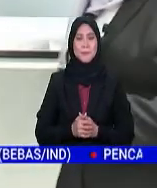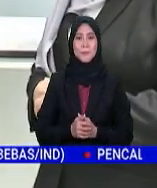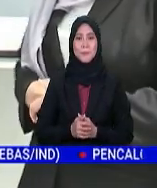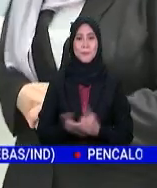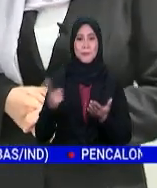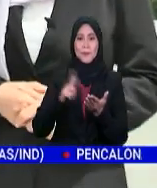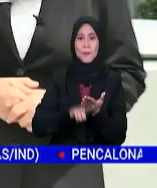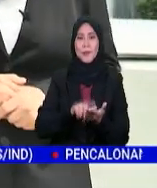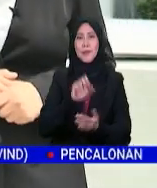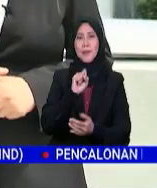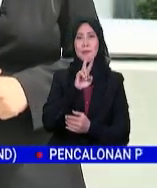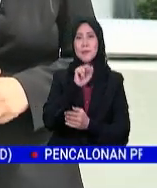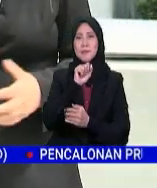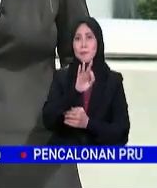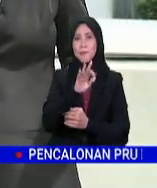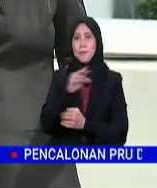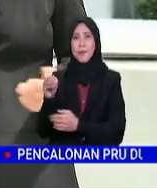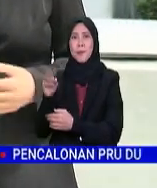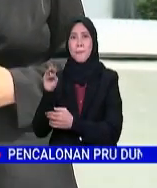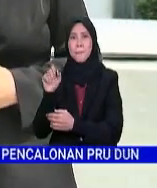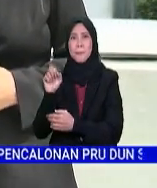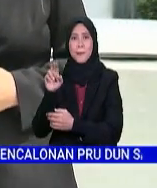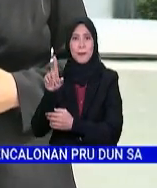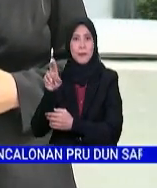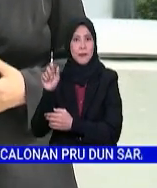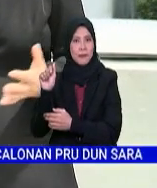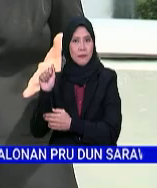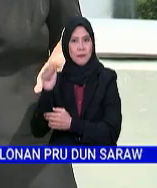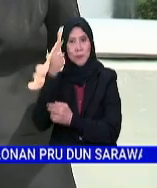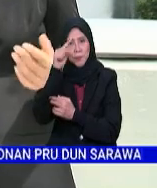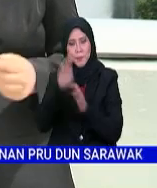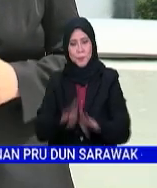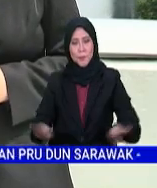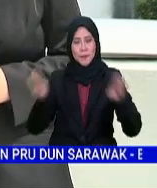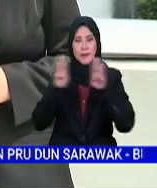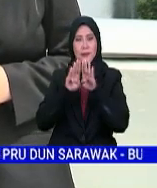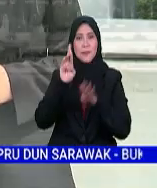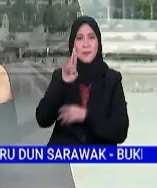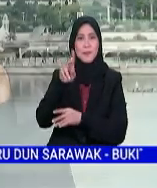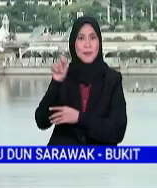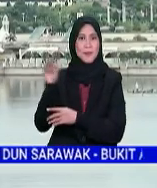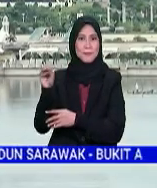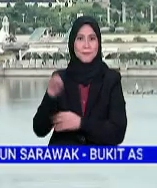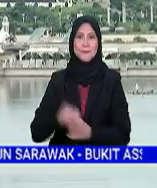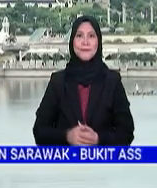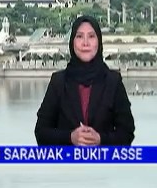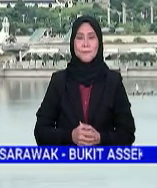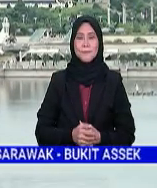Laporan Muhammad Ashraf Ishak bersama Marlia Muhammad untuk Berita RTM.